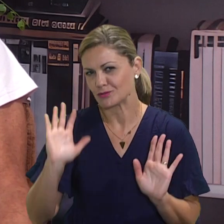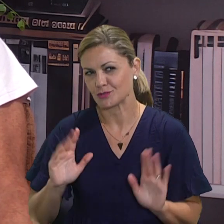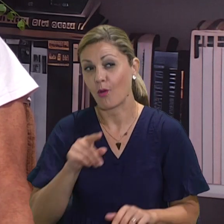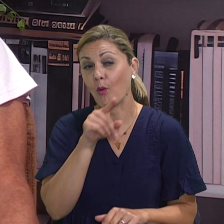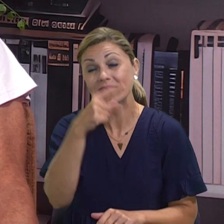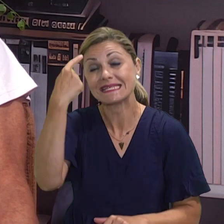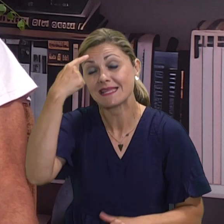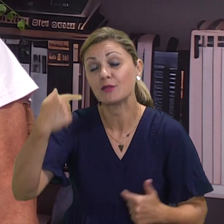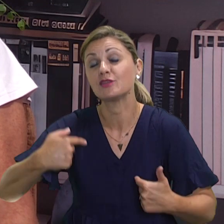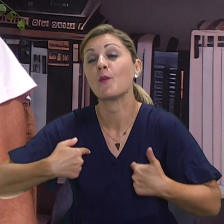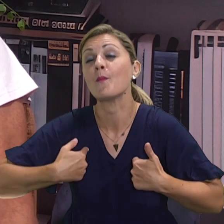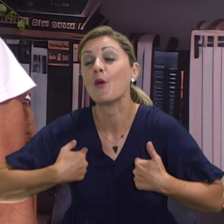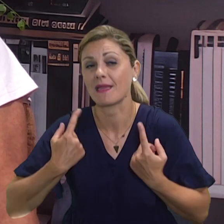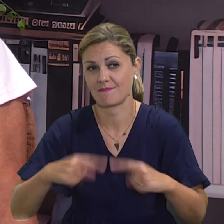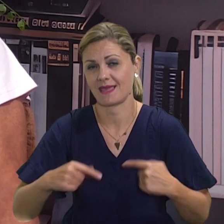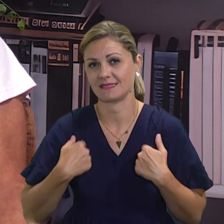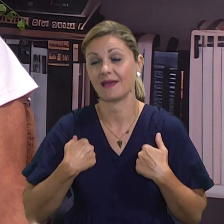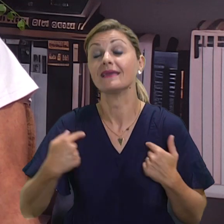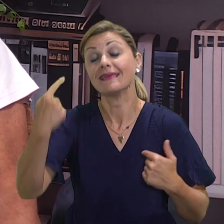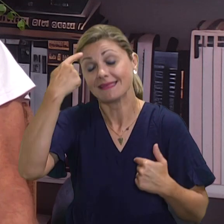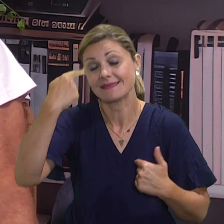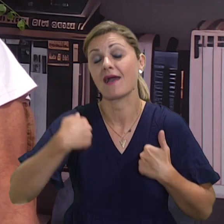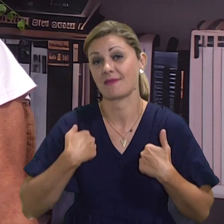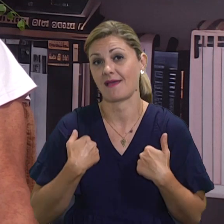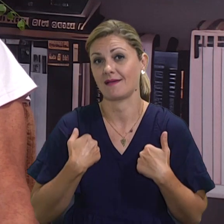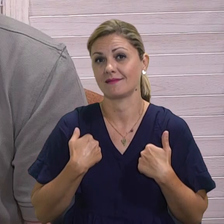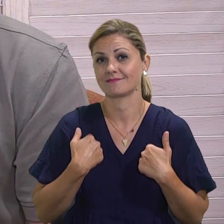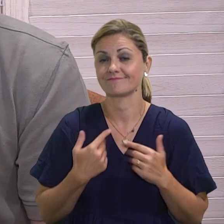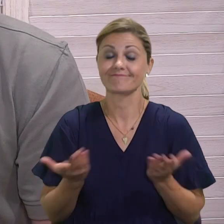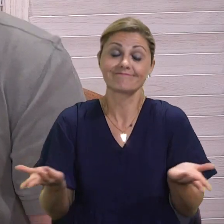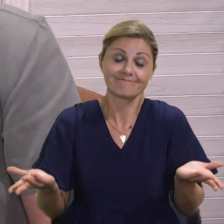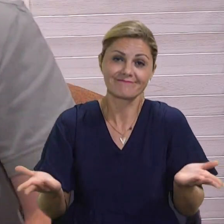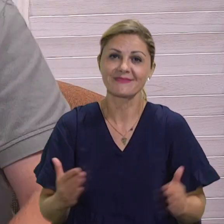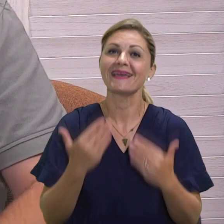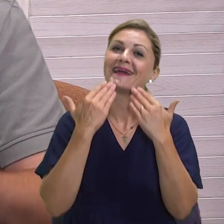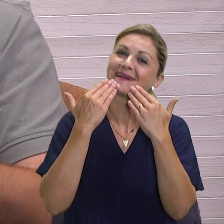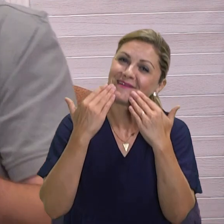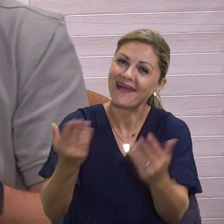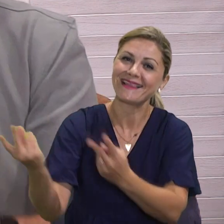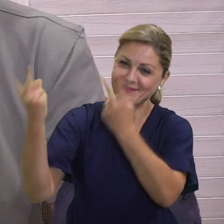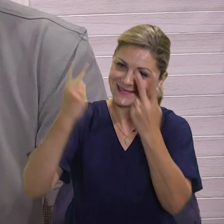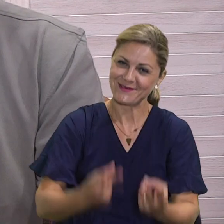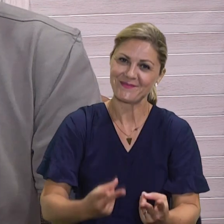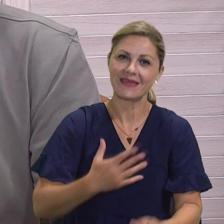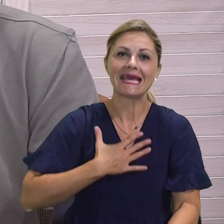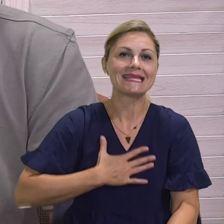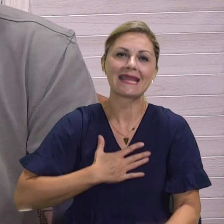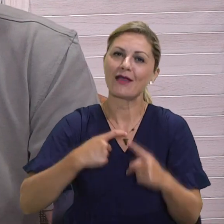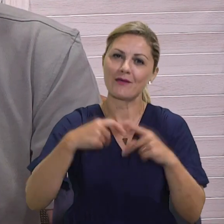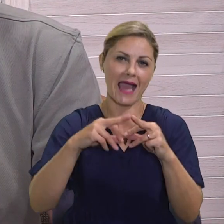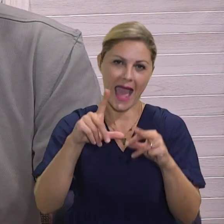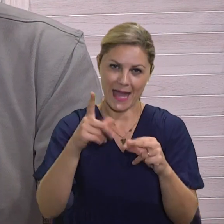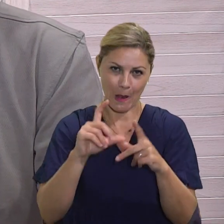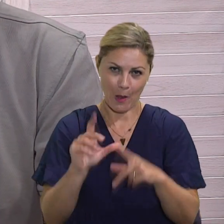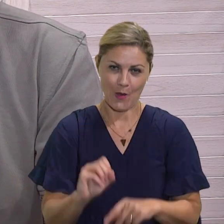to moje. Tako je. I oni koji se potpisali znaju da je to moje. I znamo sada i mi. Eto. Hvala vam puno na gostovanju i što ste izdvojili vrijeme